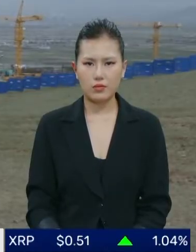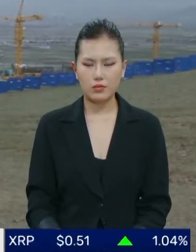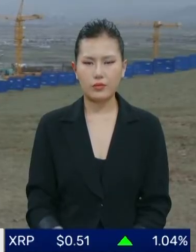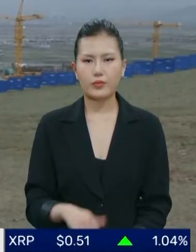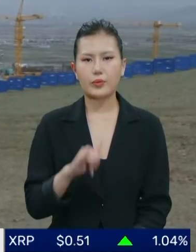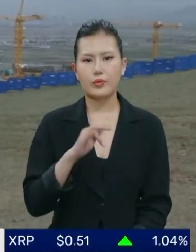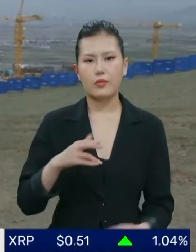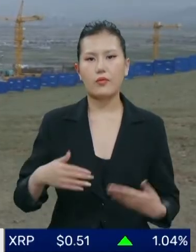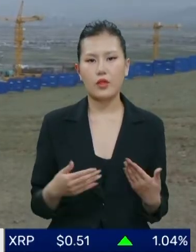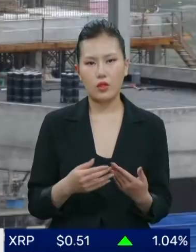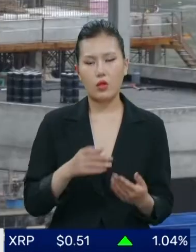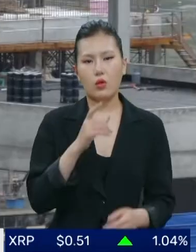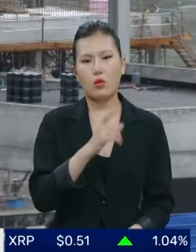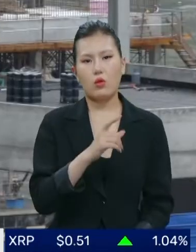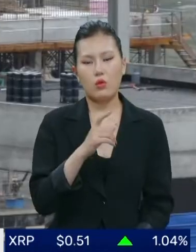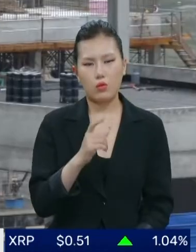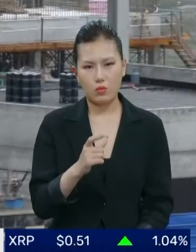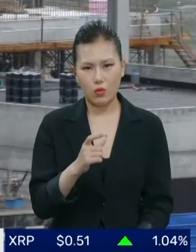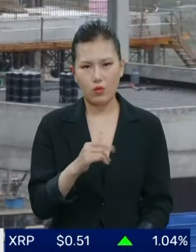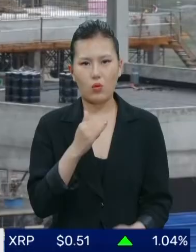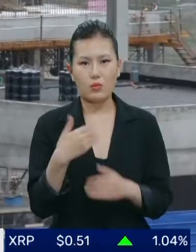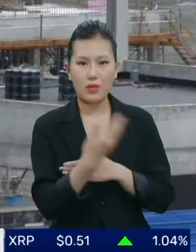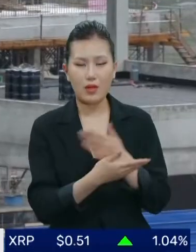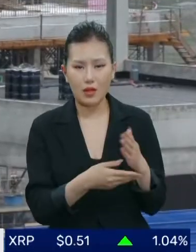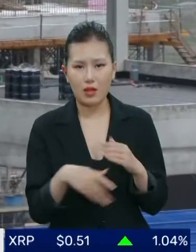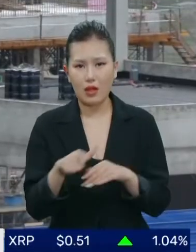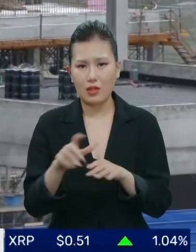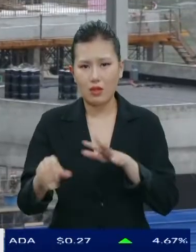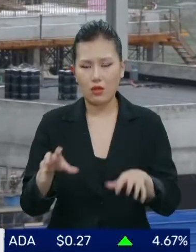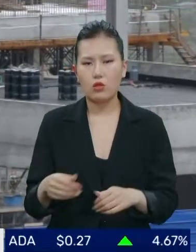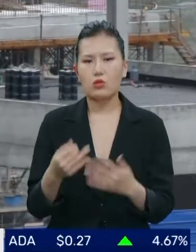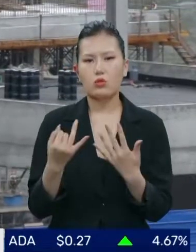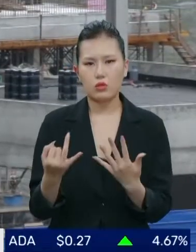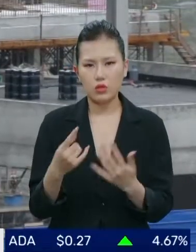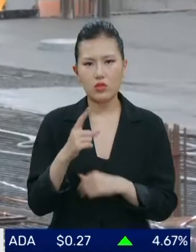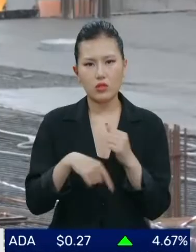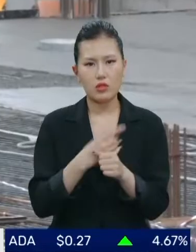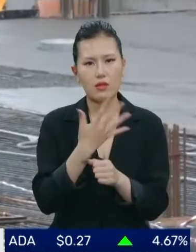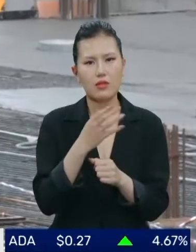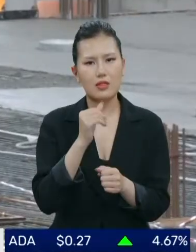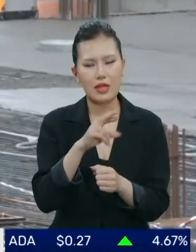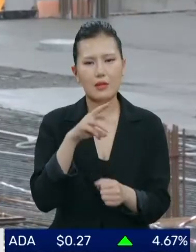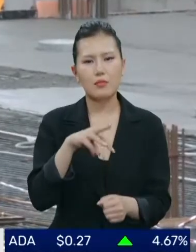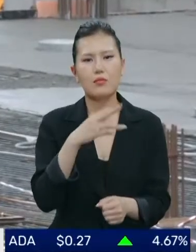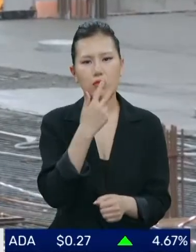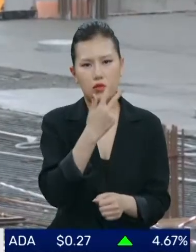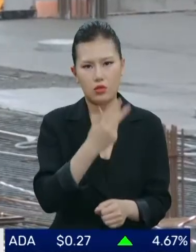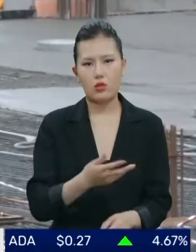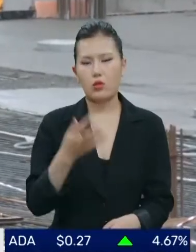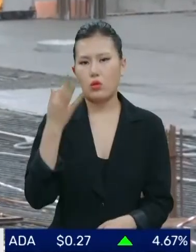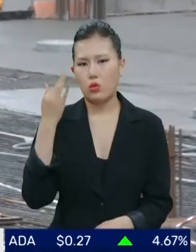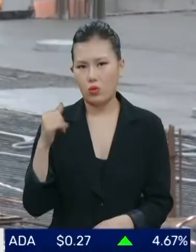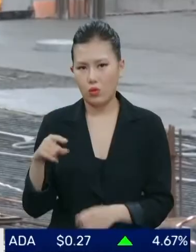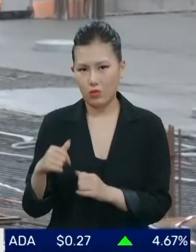Улаанбаатар хотод байгаа 7 унтны их ус үржилд 55 сая метр куб ус нийлүүлдэг гэнэ. Тэгвэл энд харагдаж байгаа үйлдвэр ашиглалтанд орсноор 50 сая метр куб